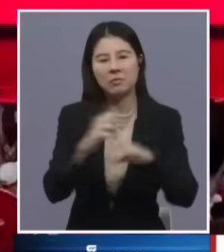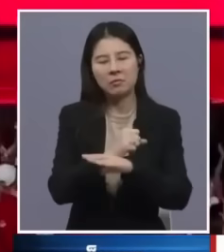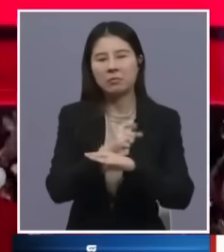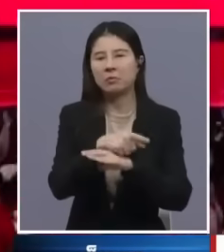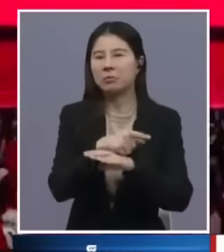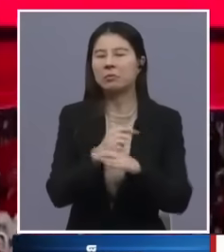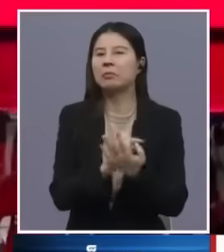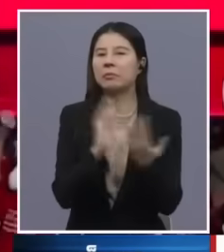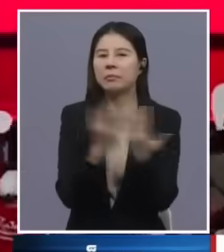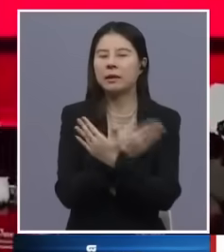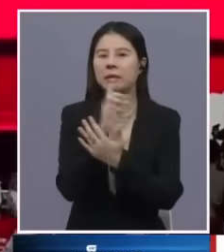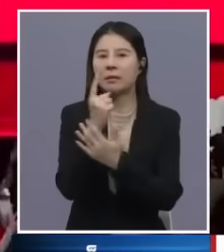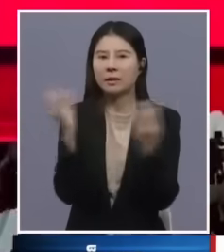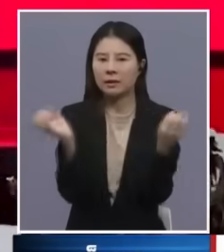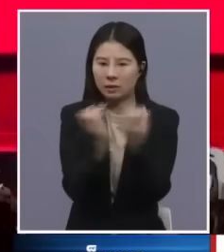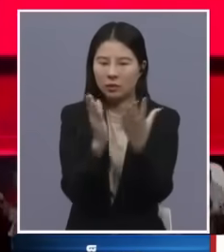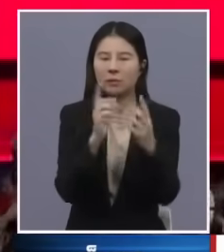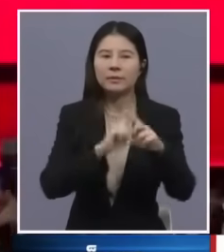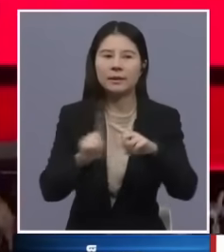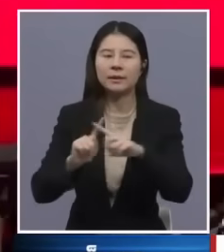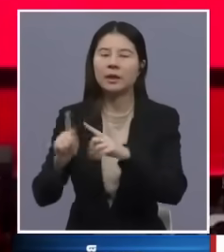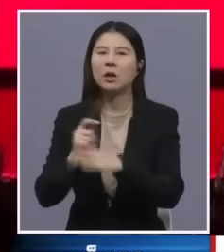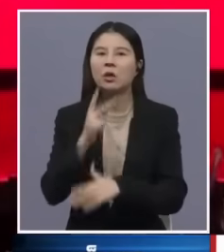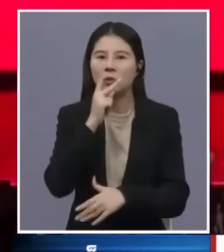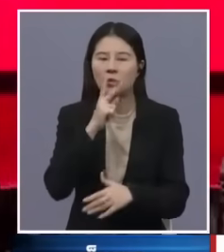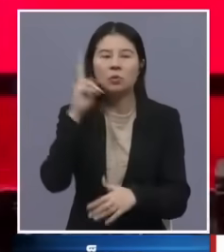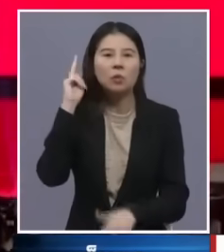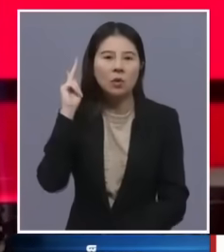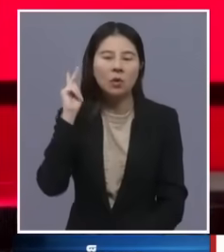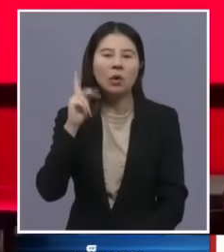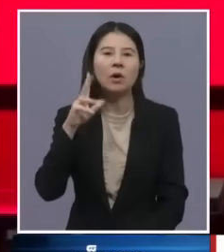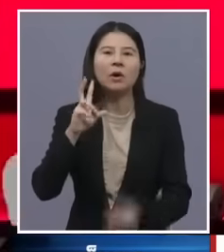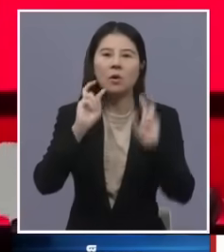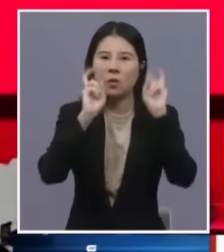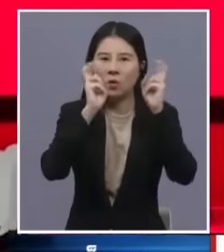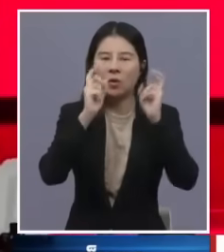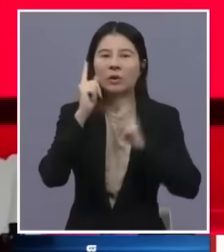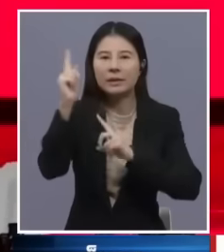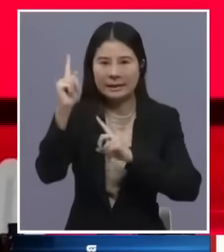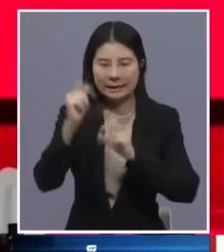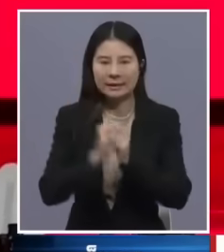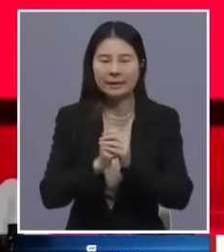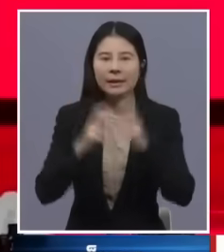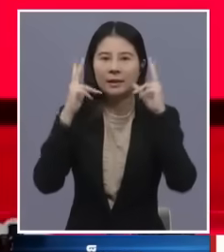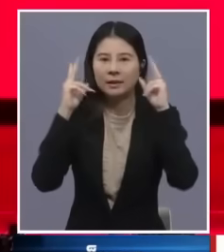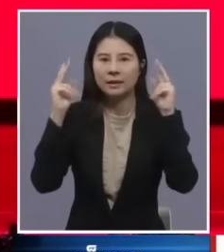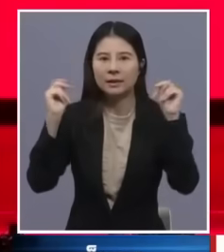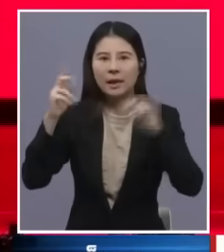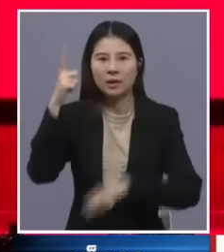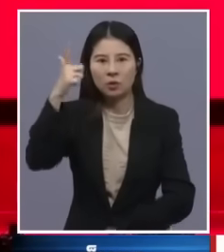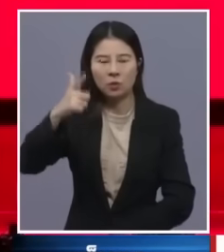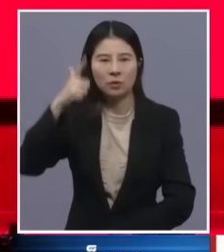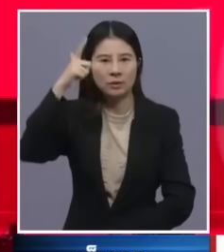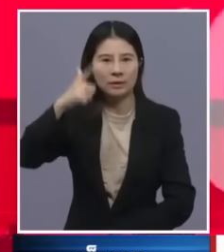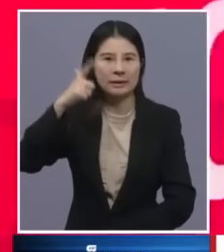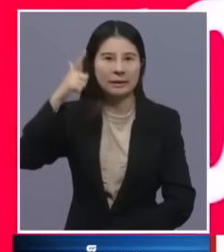อนส่วนจะเปลี่ยนแปลงอย่างไรให้ย้อนกลับไปอ่านข้อหนึ่งไหมว่าการพ้นโทษของอดีตนายกทักษิณจ